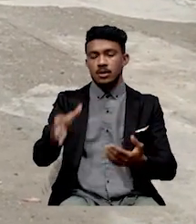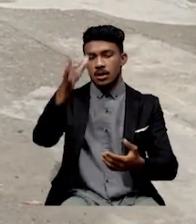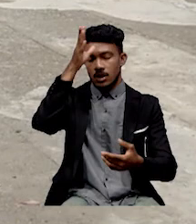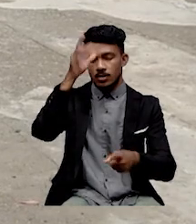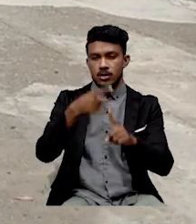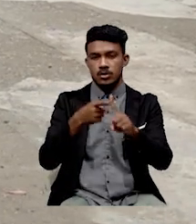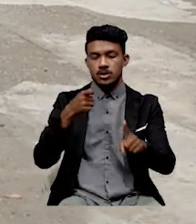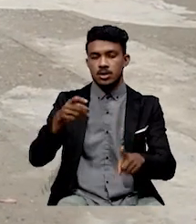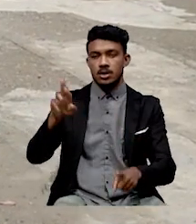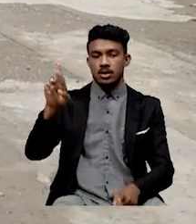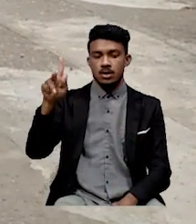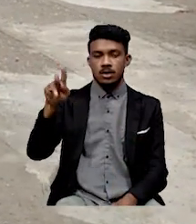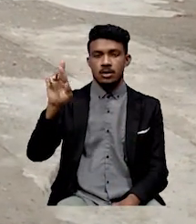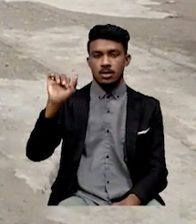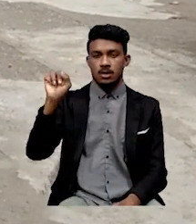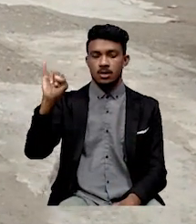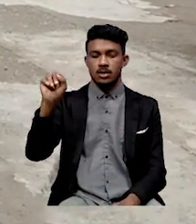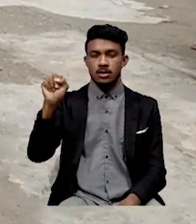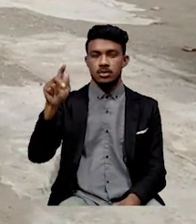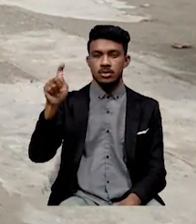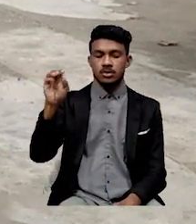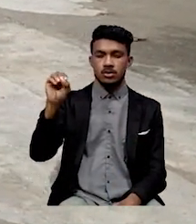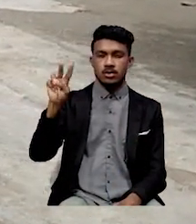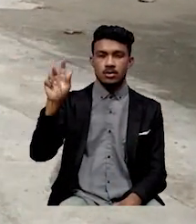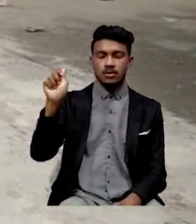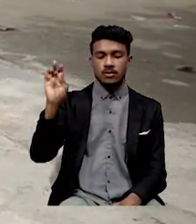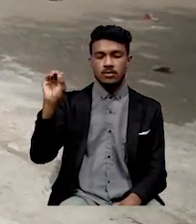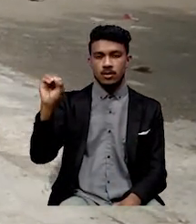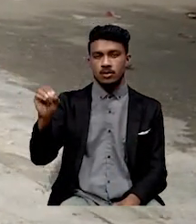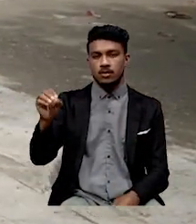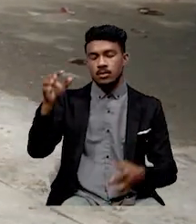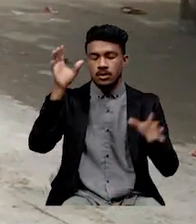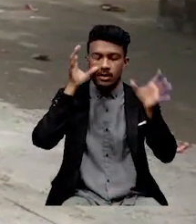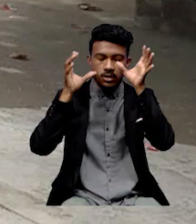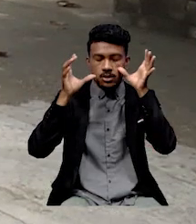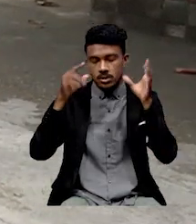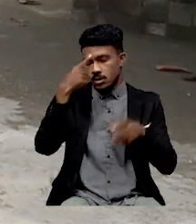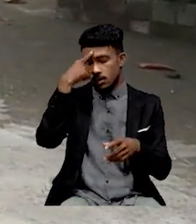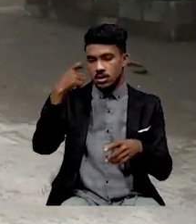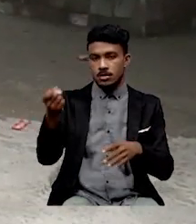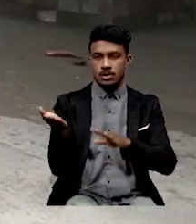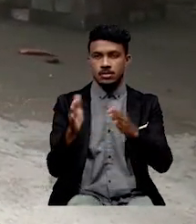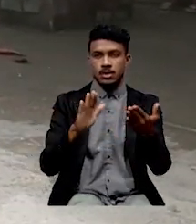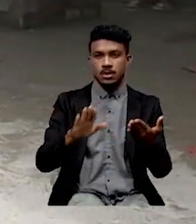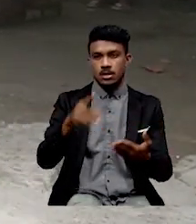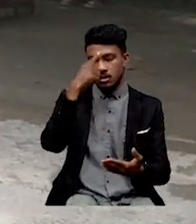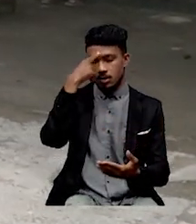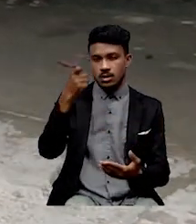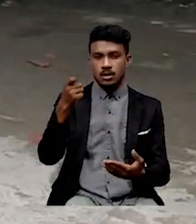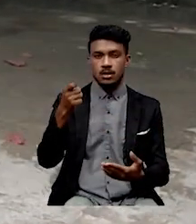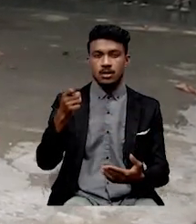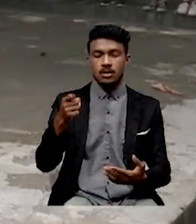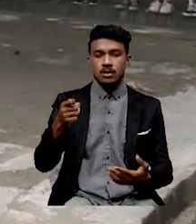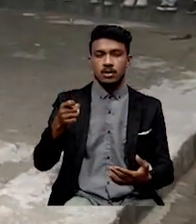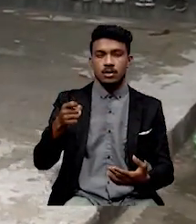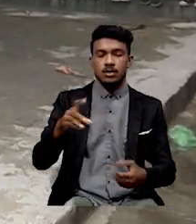Sikera askeli hateten triste tebes la konsira ne on tamba desconfia moras dengue. Tolune iya tolune dutor sira hasai ne